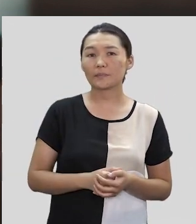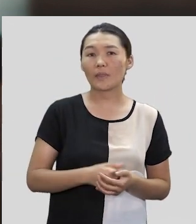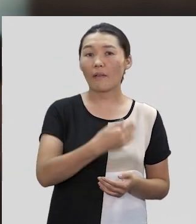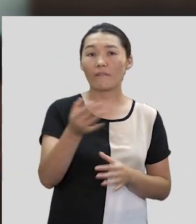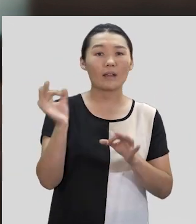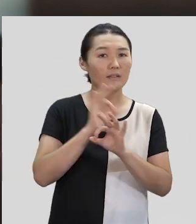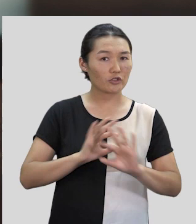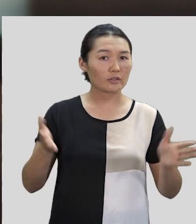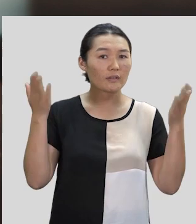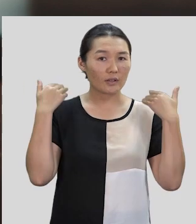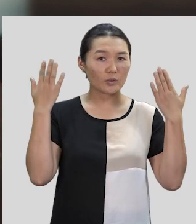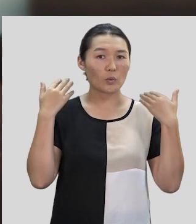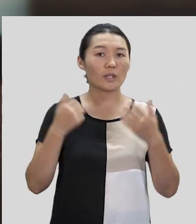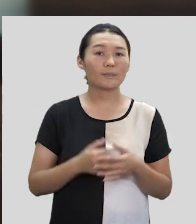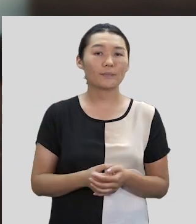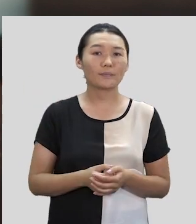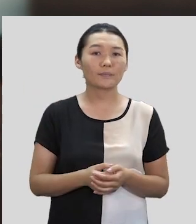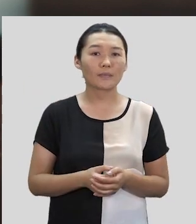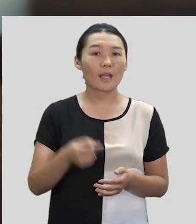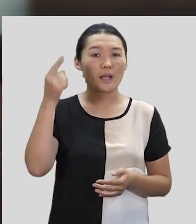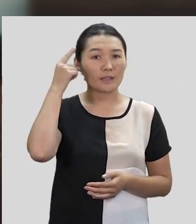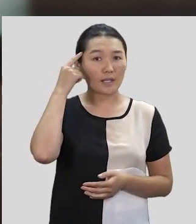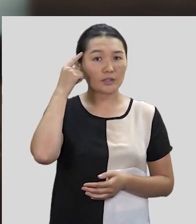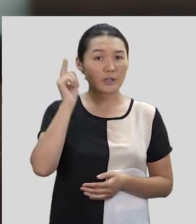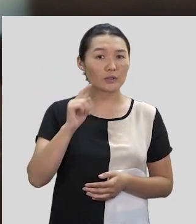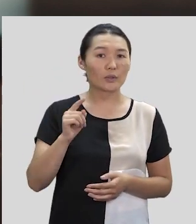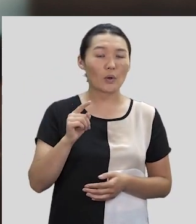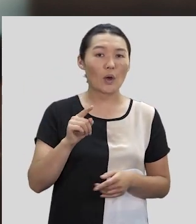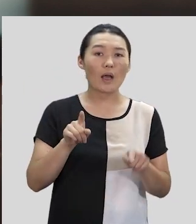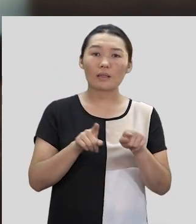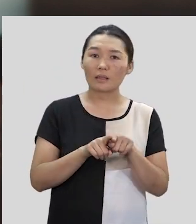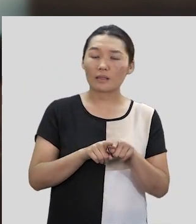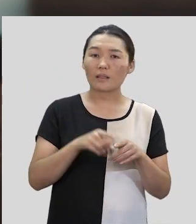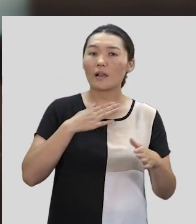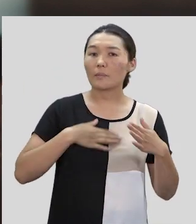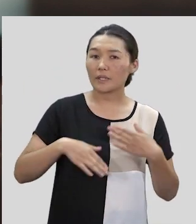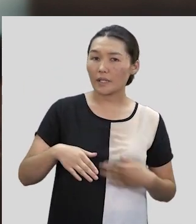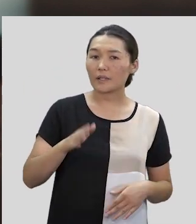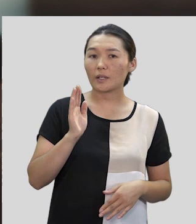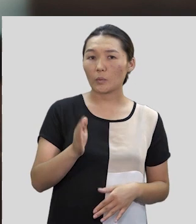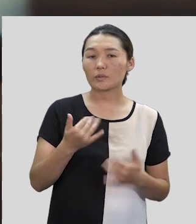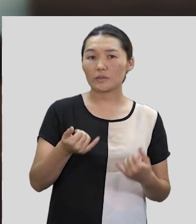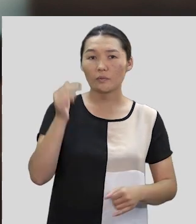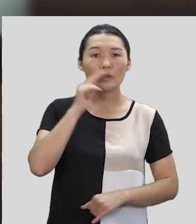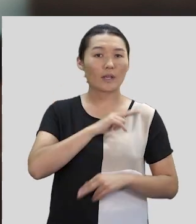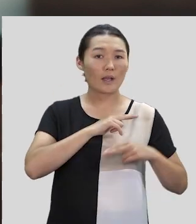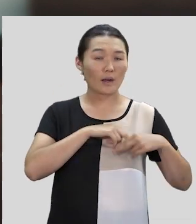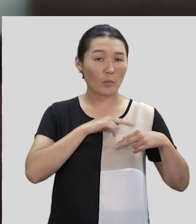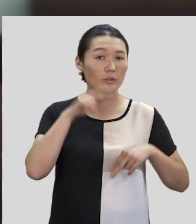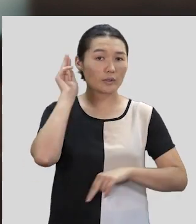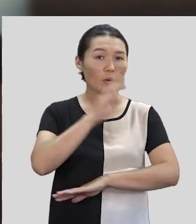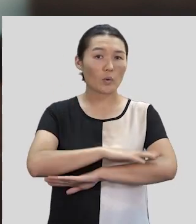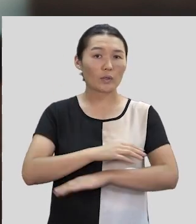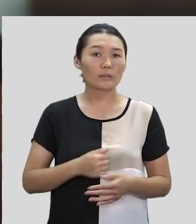отлично отдохнули надеюсь что так приятно нам с вами сегодня будет работать на уроке